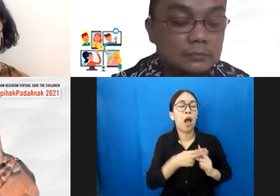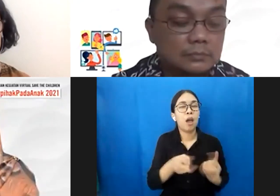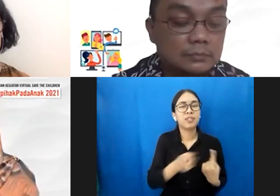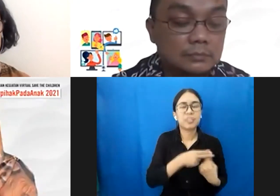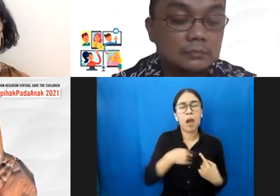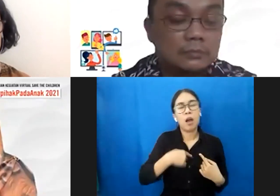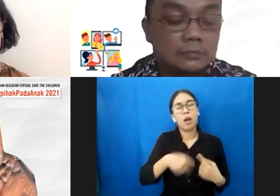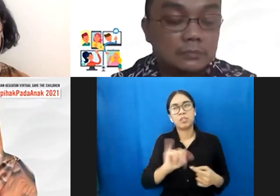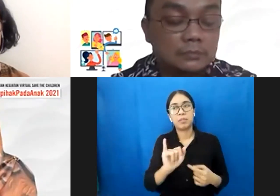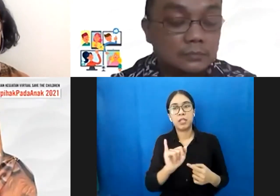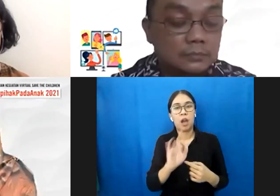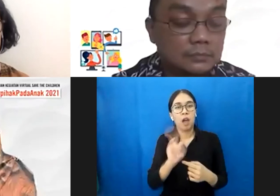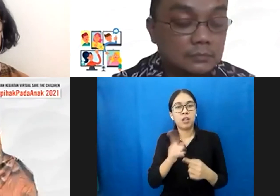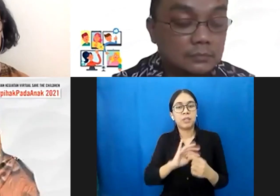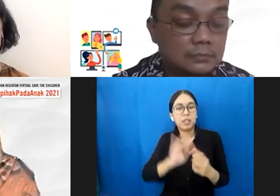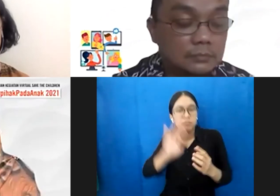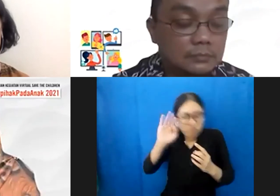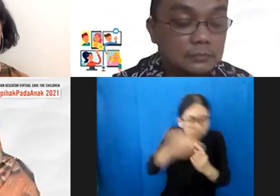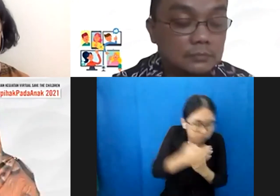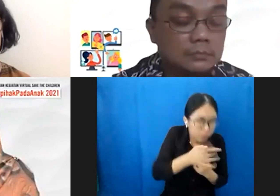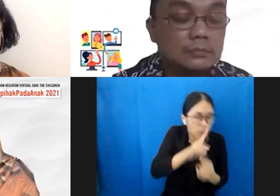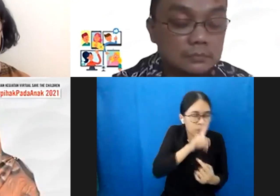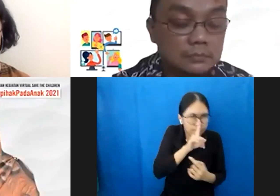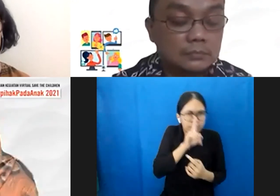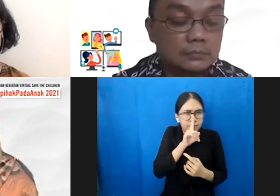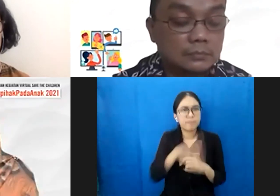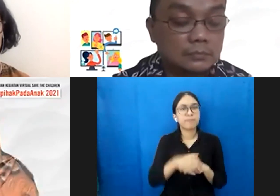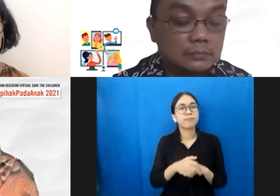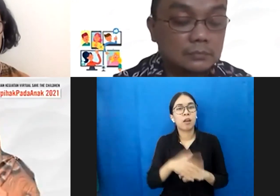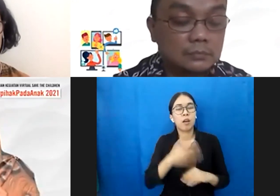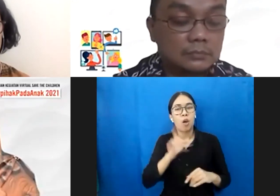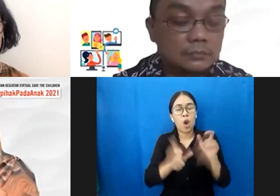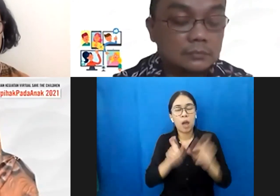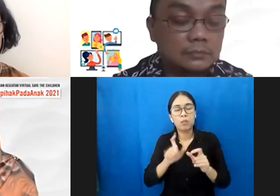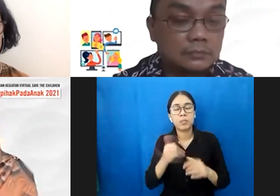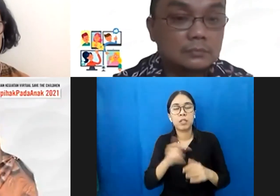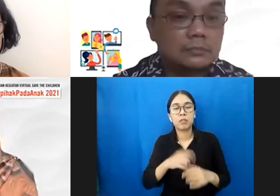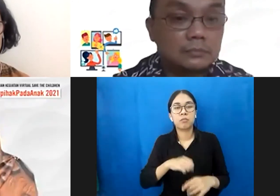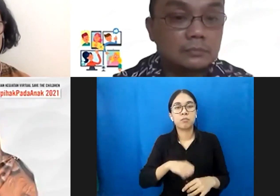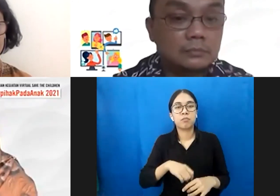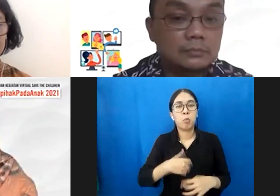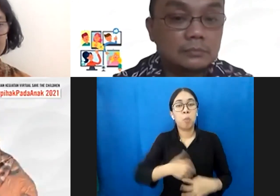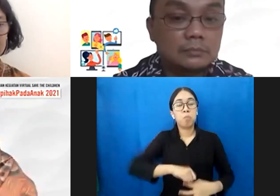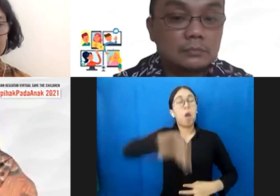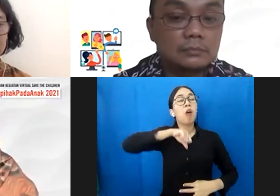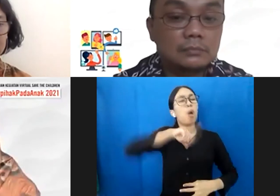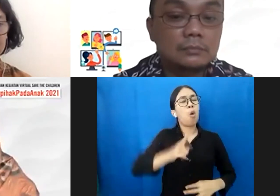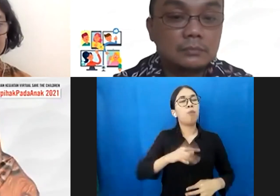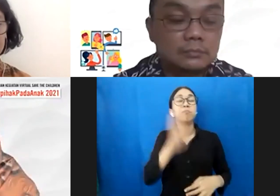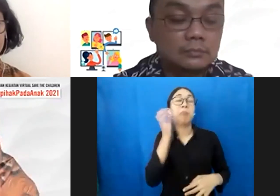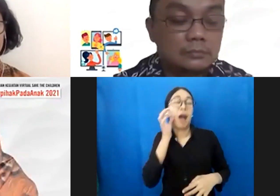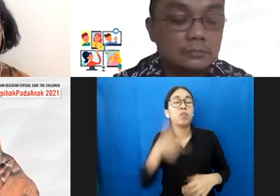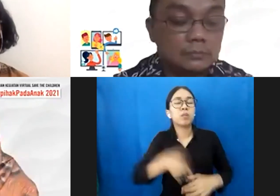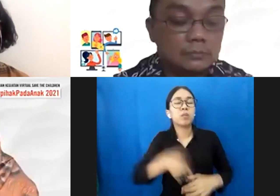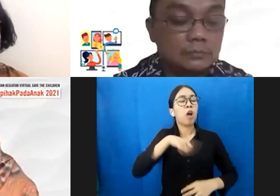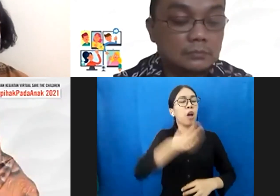jadi malah cenderung menyembunyikan gitu ya Mas Bram. Jadi orang itu lebih bangga, maaf nih, sakit jantung dipasang ring 12 daripada